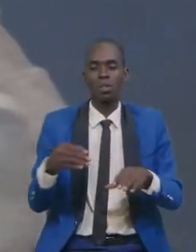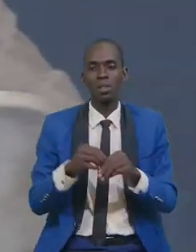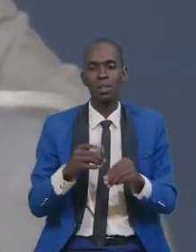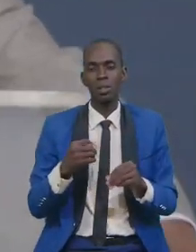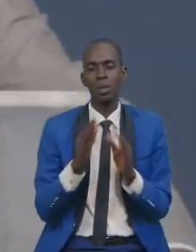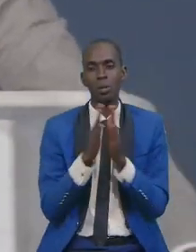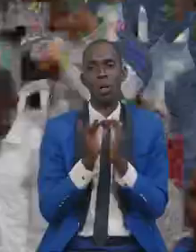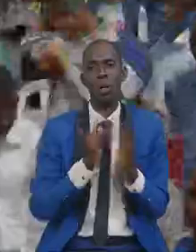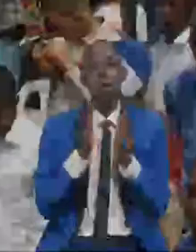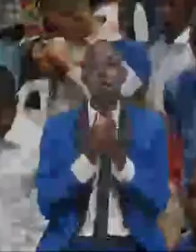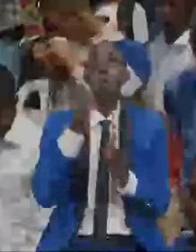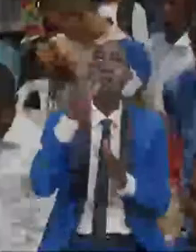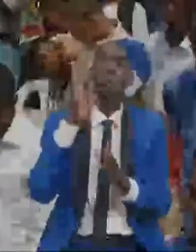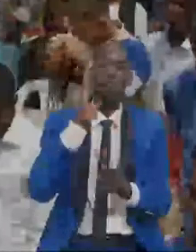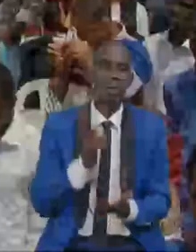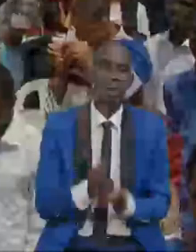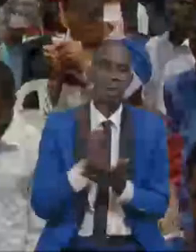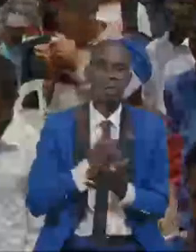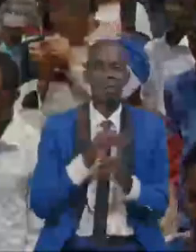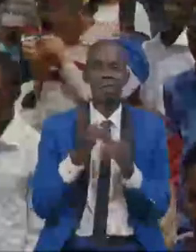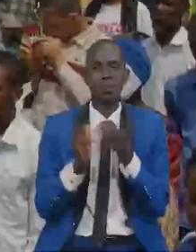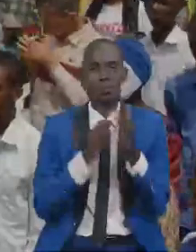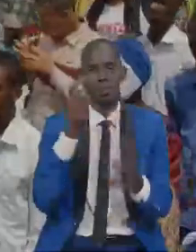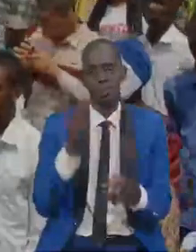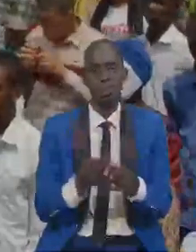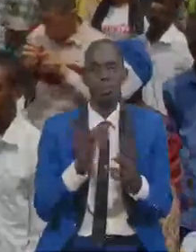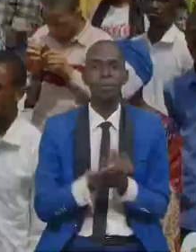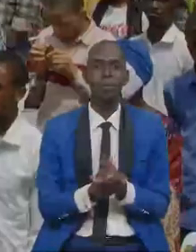prières. Le Seigneur va nous aider au nom de Jésus.